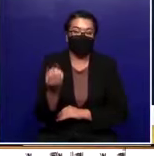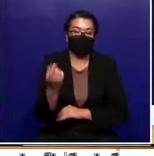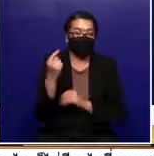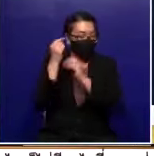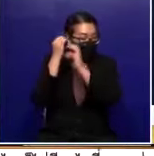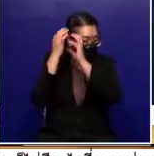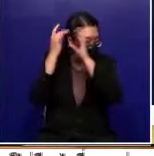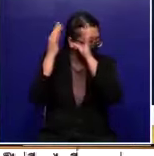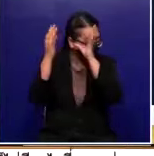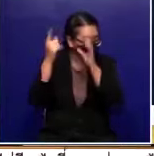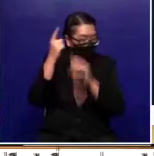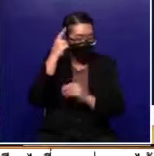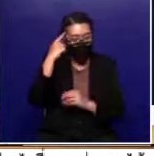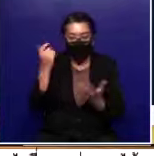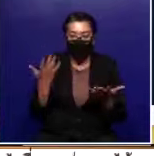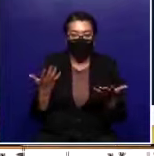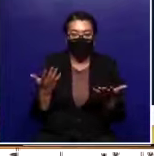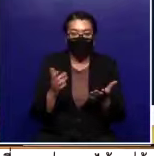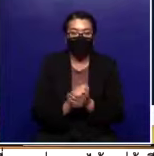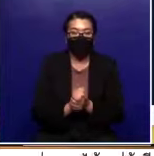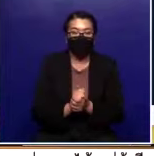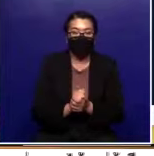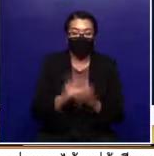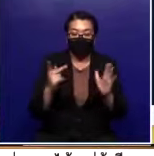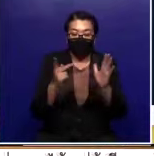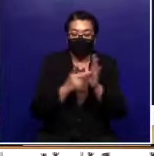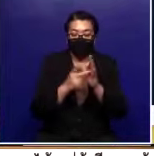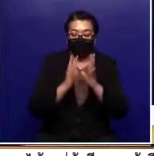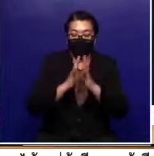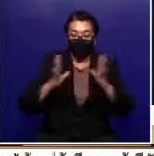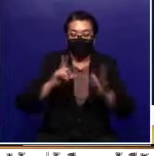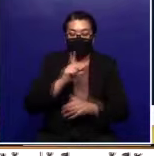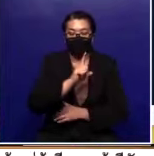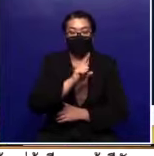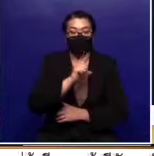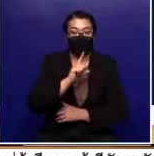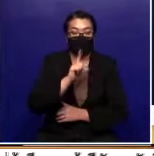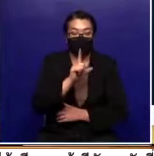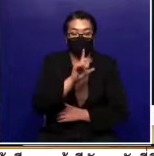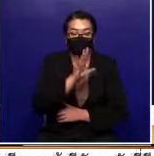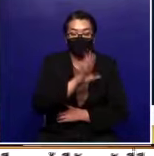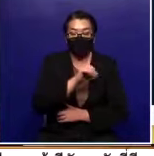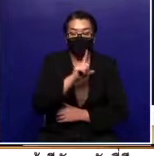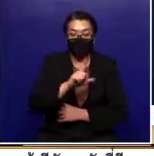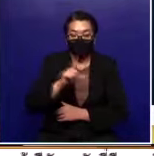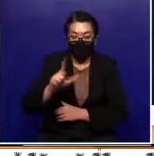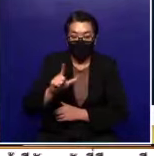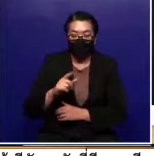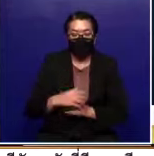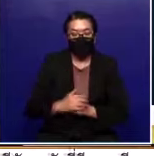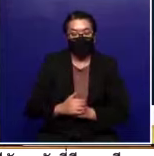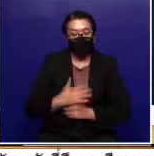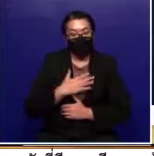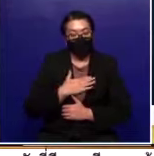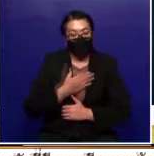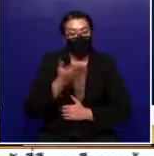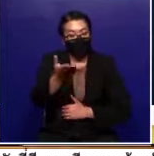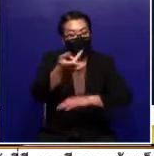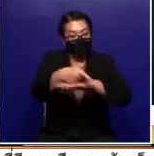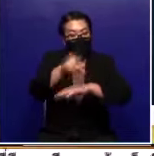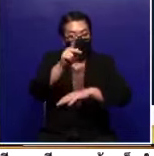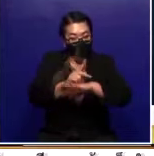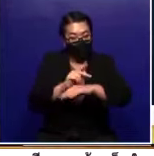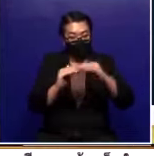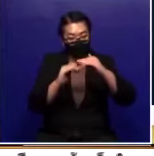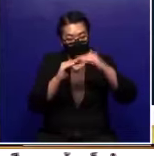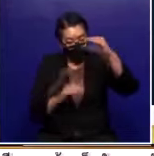านกู้ไปจำนวนมหาศาลในลักษณะเช่นนี้เนี่ยท่านประธานครับผมกับท่านประธานเนี่ยห่างกันสัก10ปี